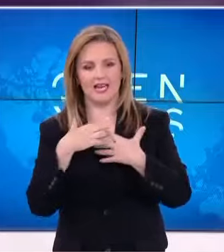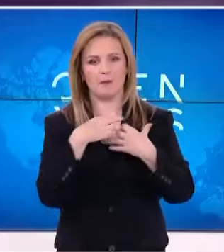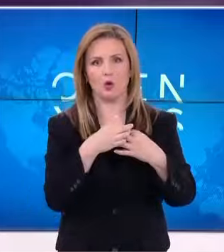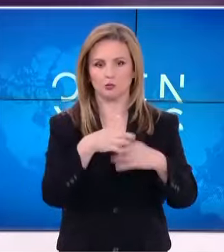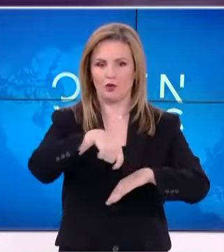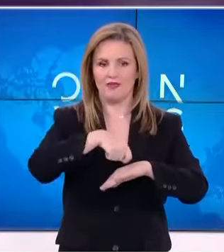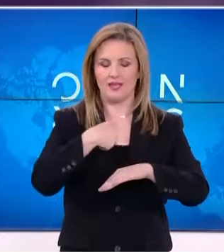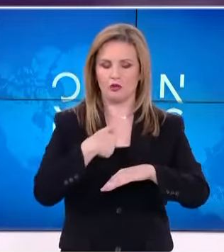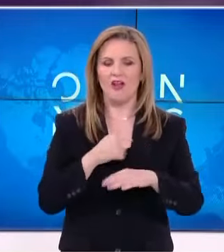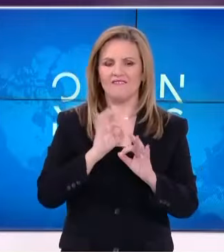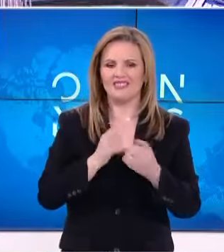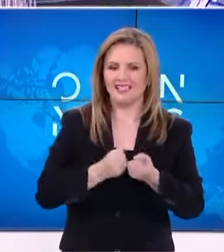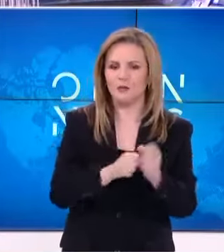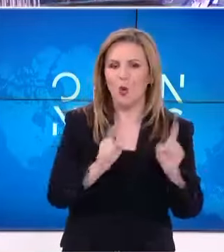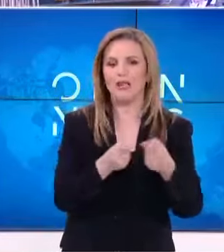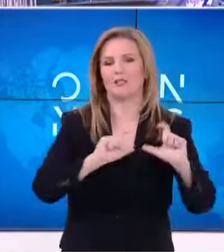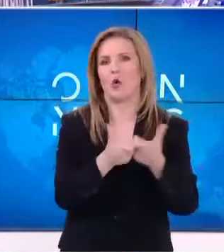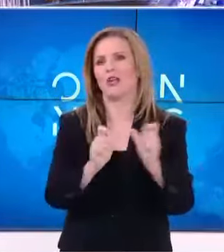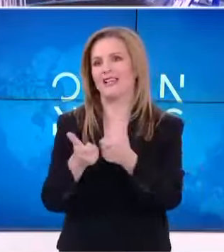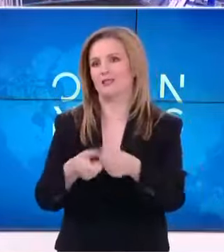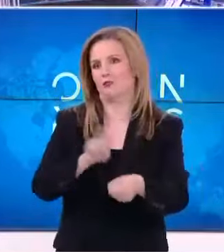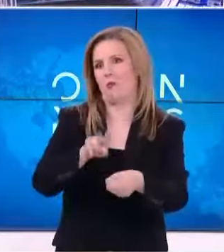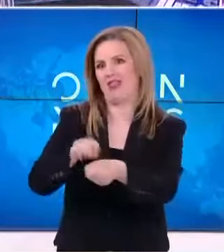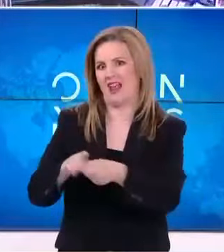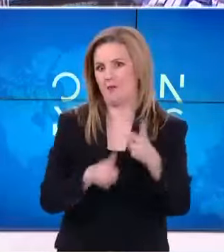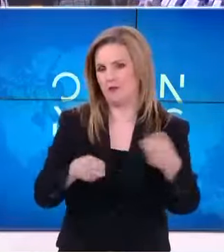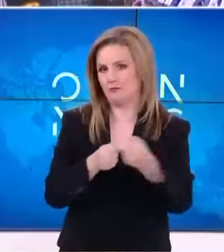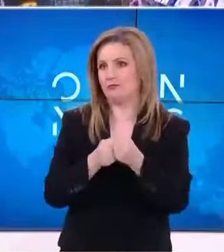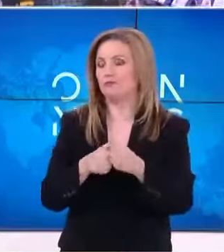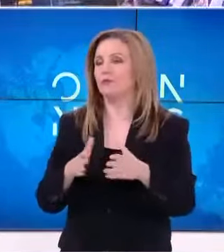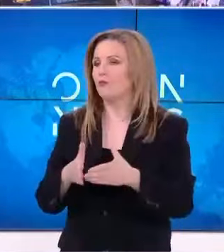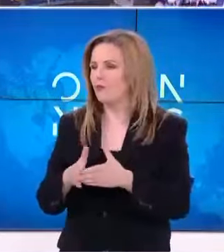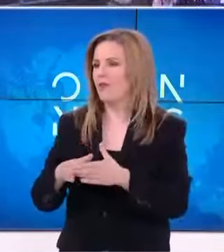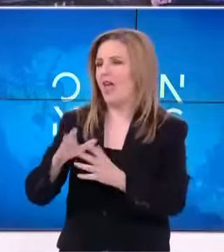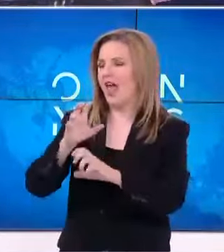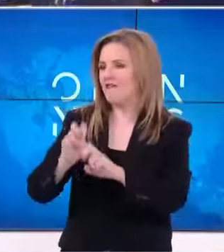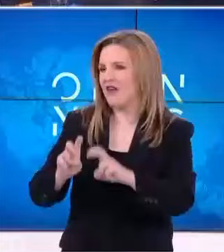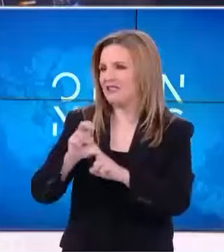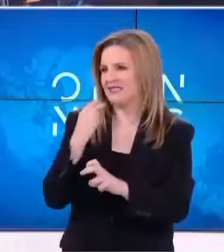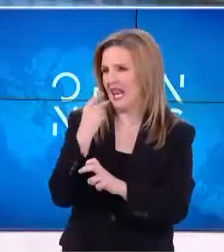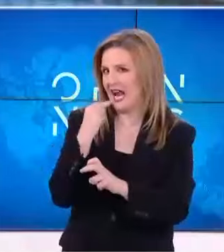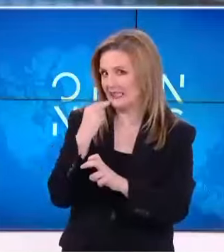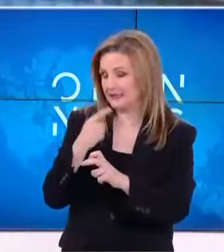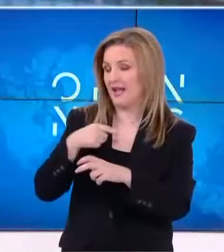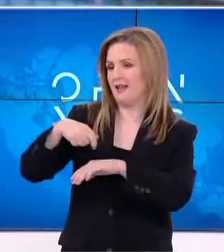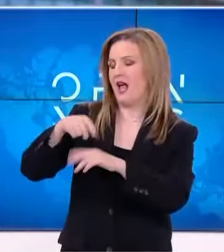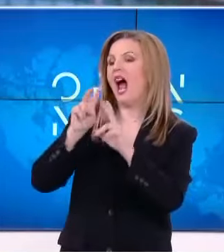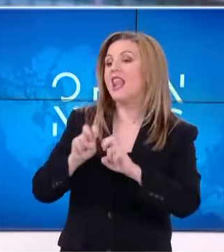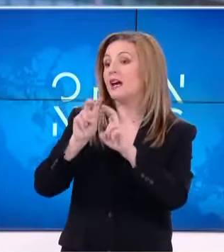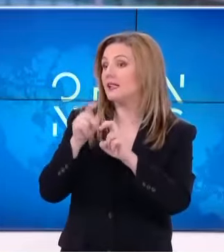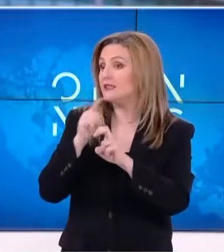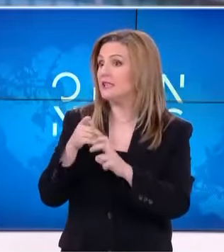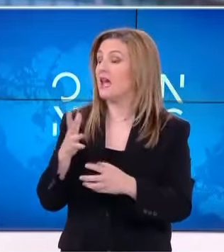κοντά σε όλες τις γ είναι σε εξέλιξη η η έρευνα η δικαστική έρευνα που κάνει εφέτης ανακριτής στη λάρισα φαντάζομαι εμπιστεύεστε αυτή τη